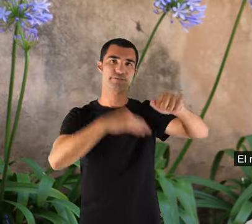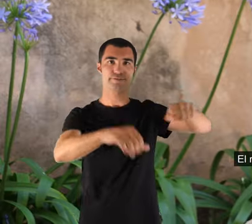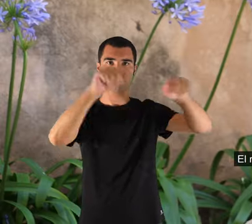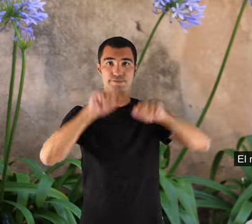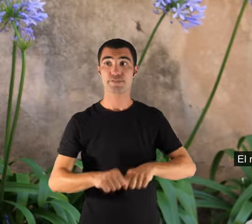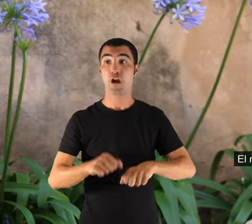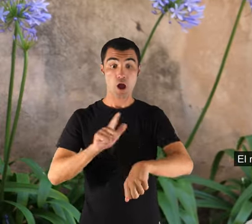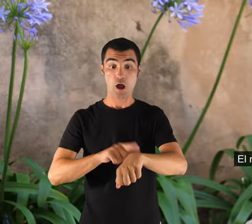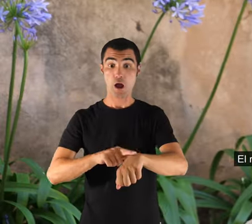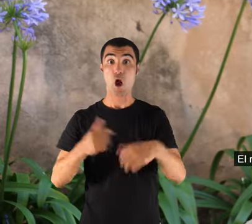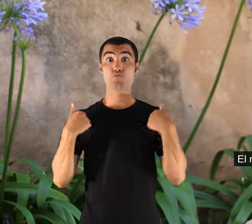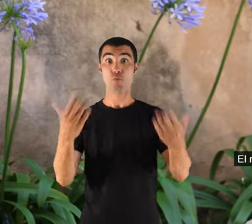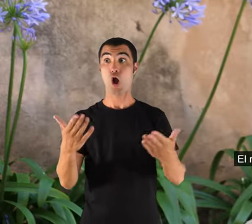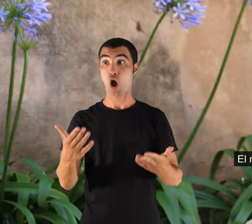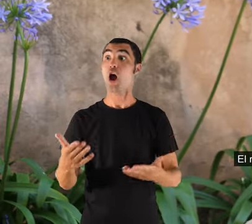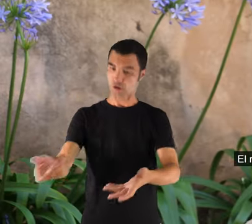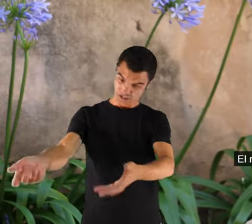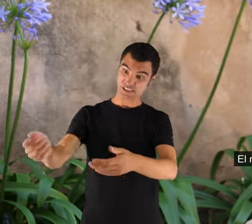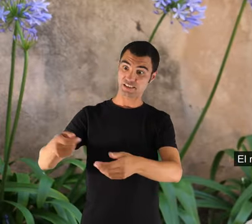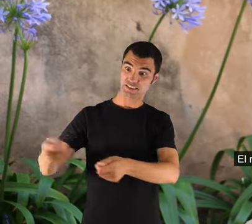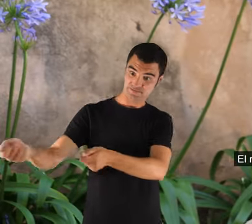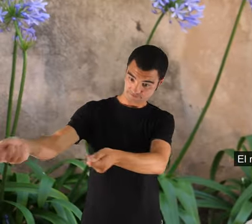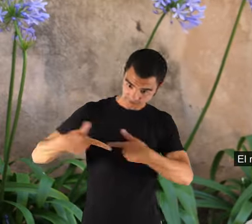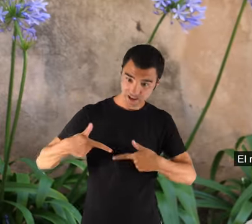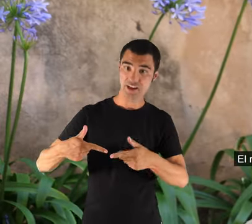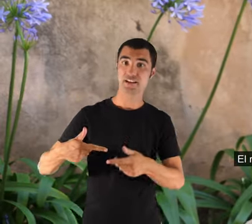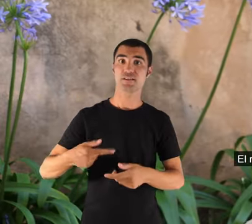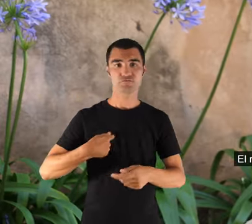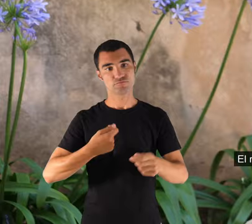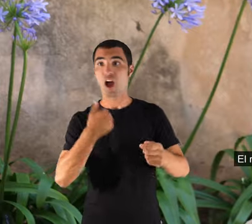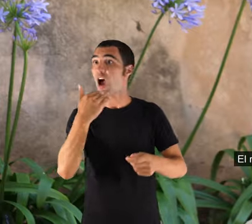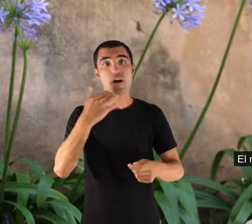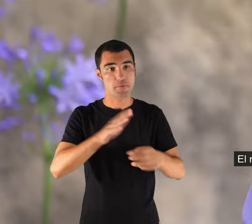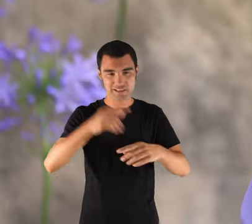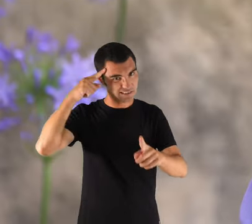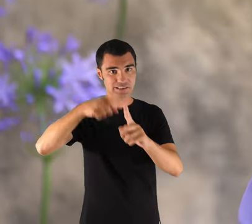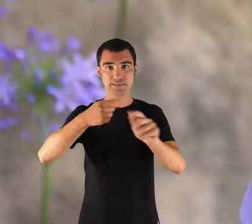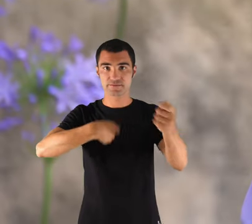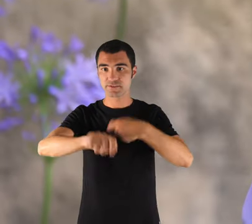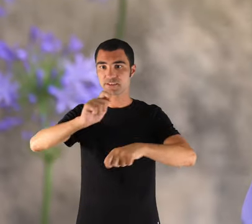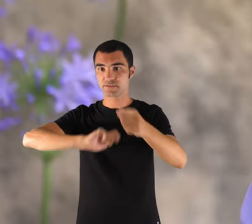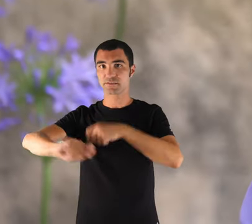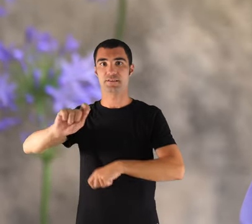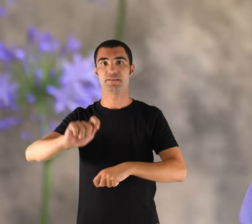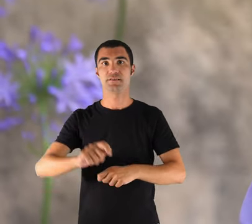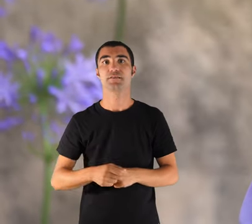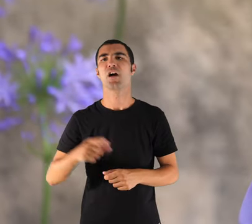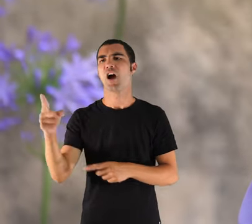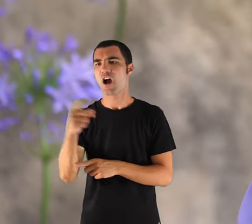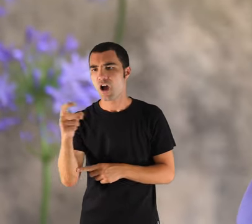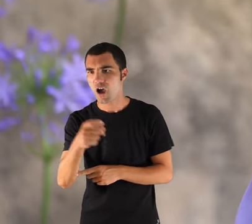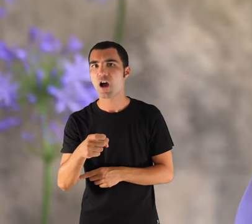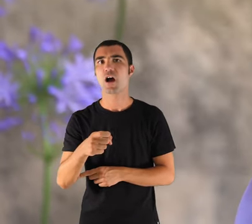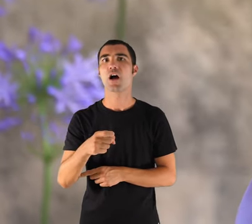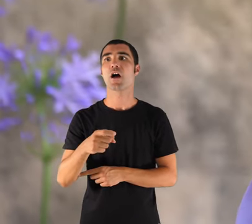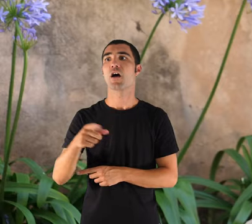I si arribava d'hora, pues, o el m'enviava, o el m'adua, o qualque cosa, per vendre-lo. Mentre en Jaume va a pescar, li